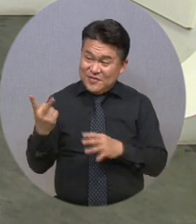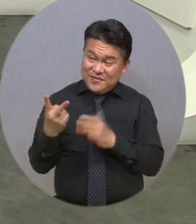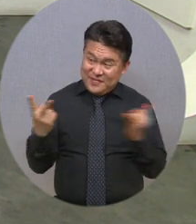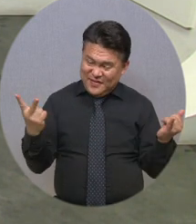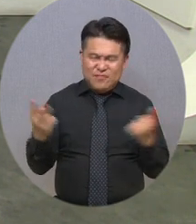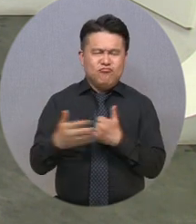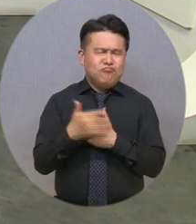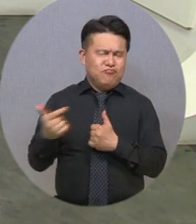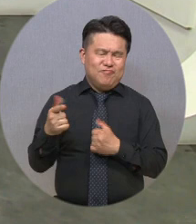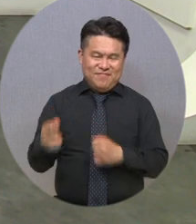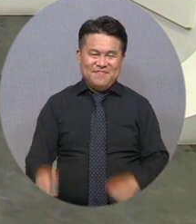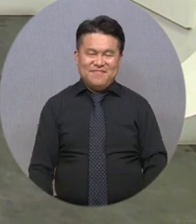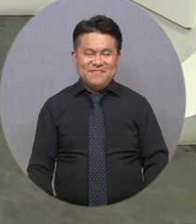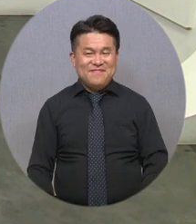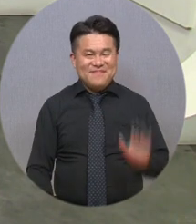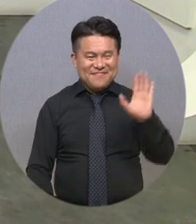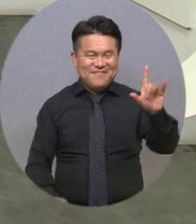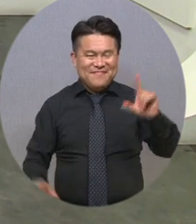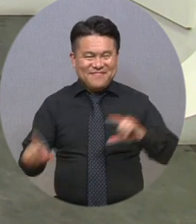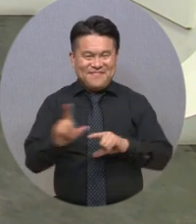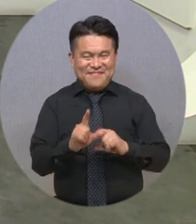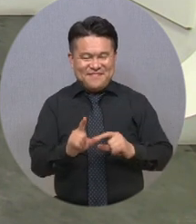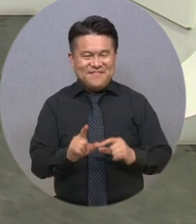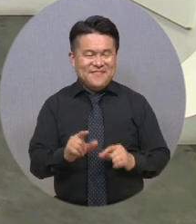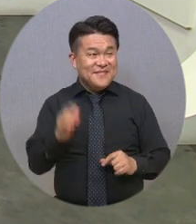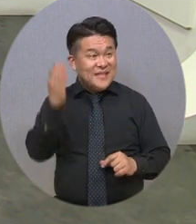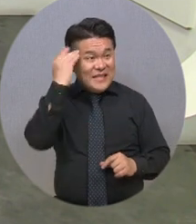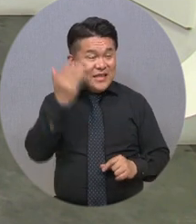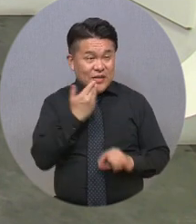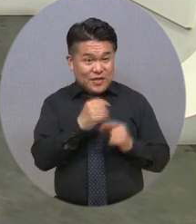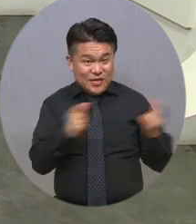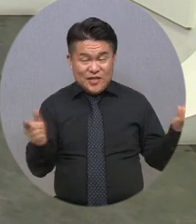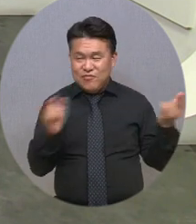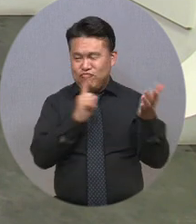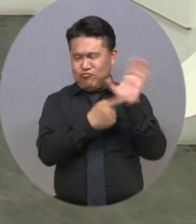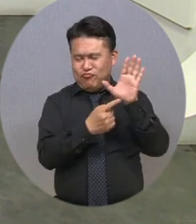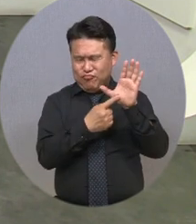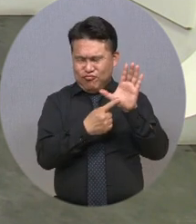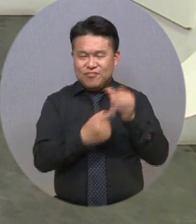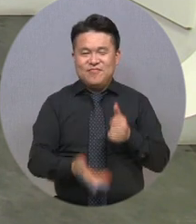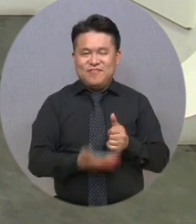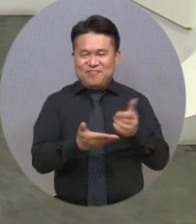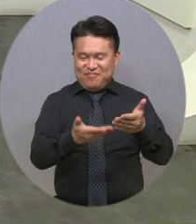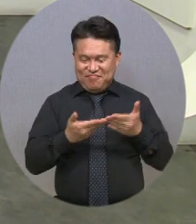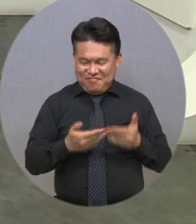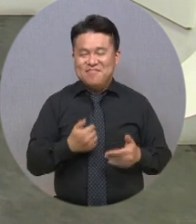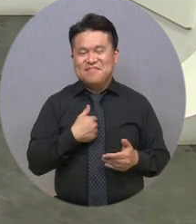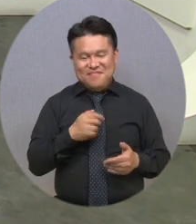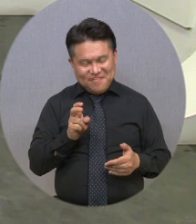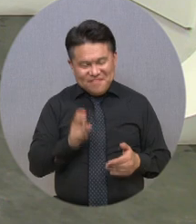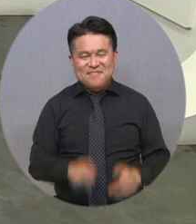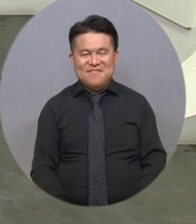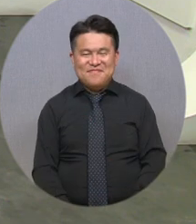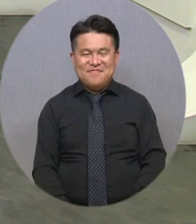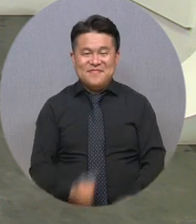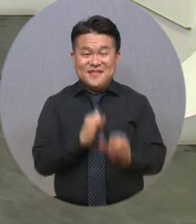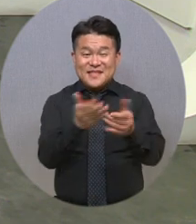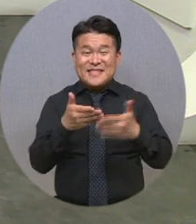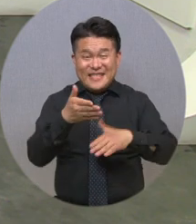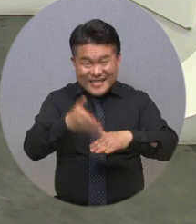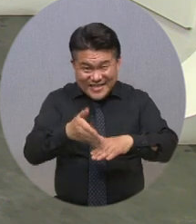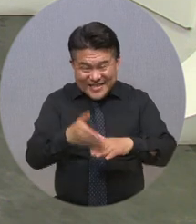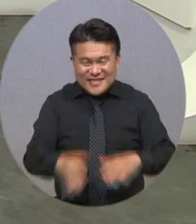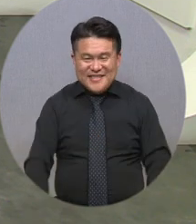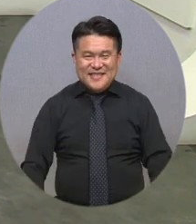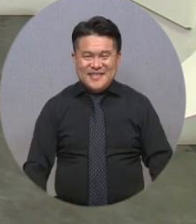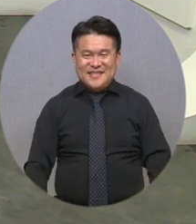또 일주했죠. 앞으로 더 열심히 우리 먹거리를 소개하라는 격려의 의미로 받아들이겠습니다. 상 주셔서